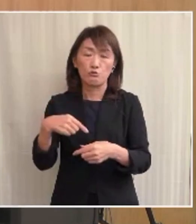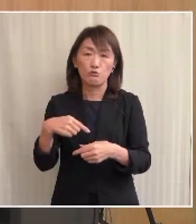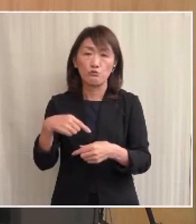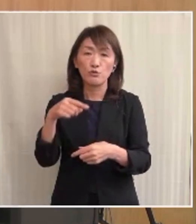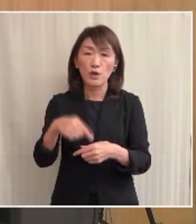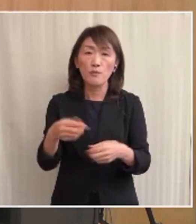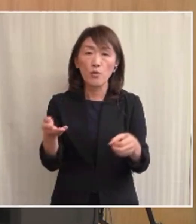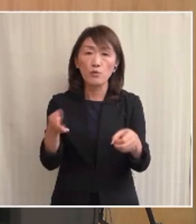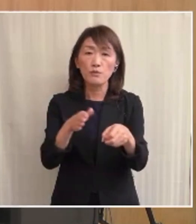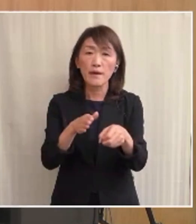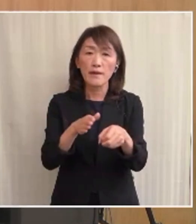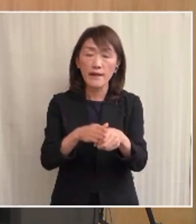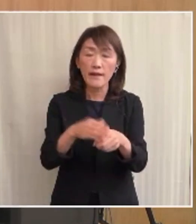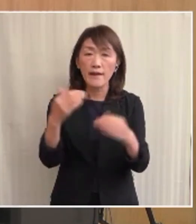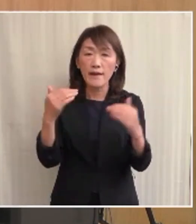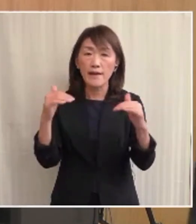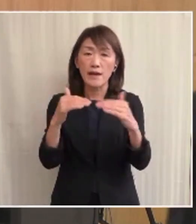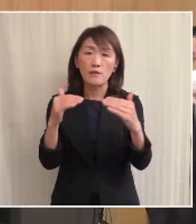検討したいと思っております。